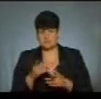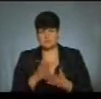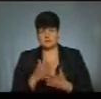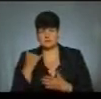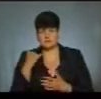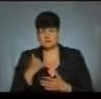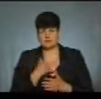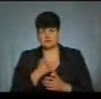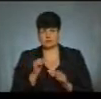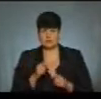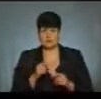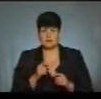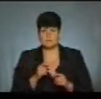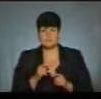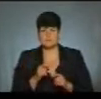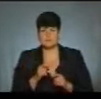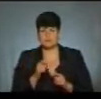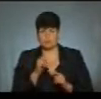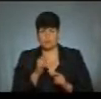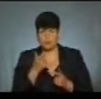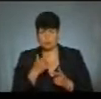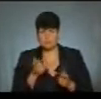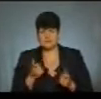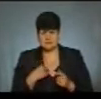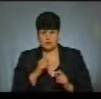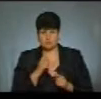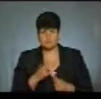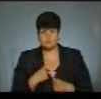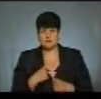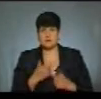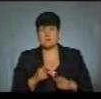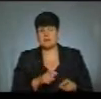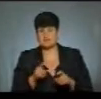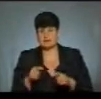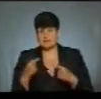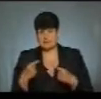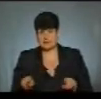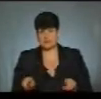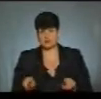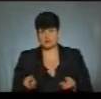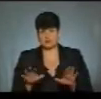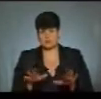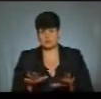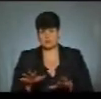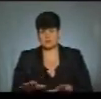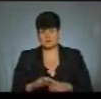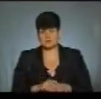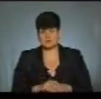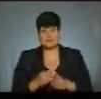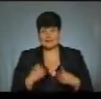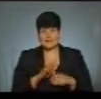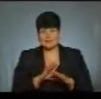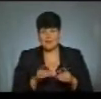було попередити. Так, це подарунок мені в день народження. Я переведений на іншу посаду. То ви маєте мій телефон, можна було подзвонити Андрію Олексійовичу? Я не